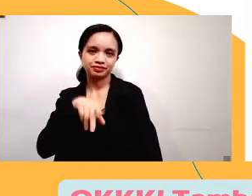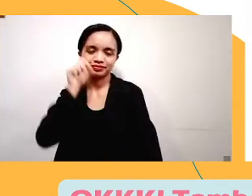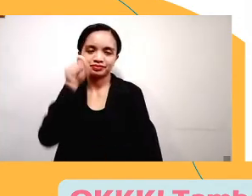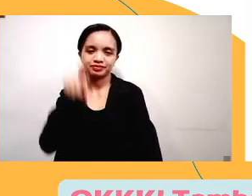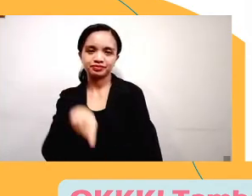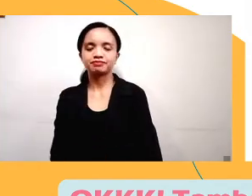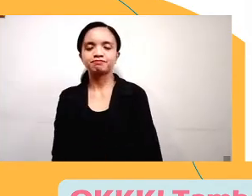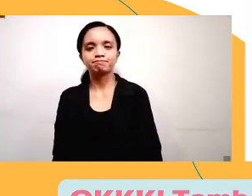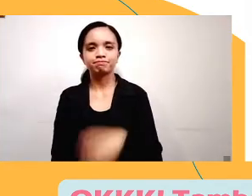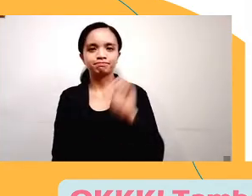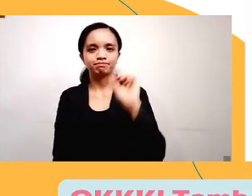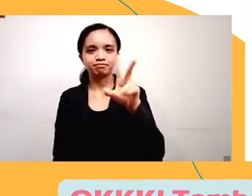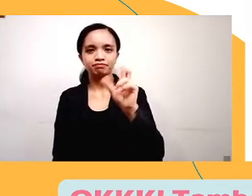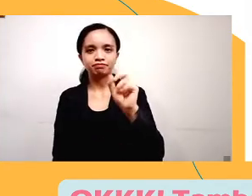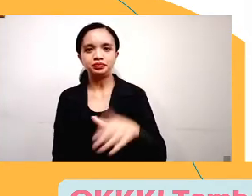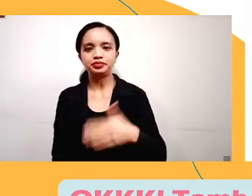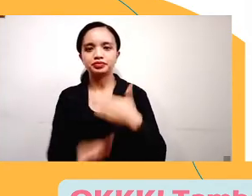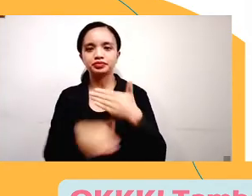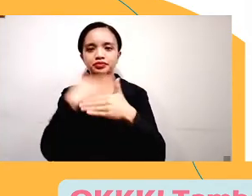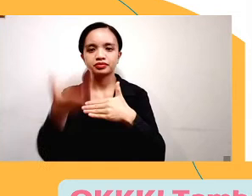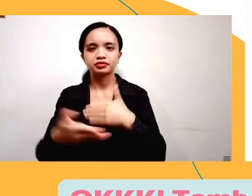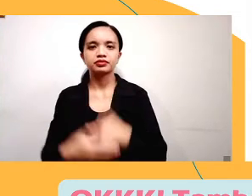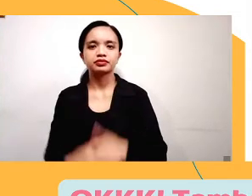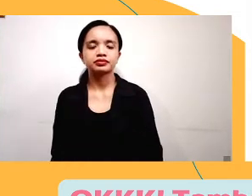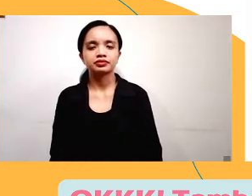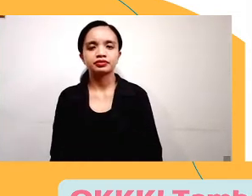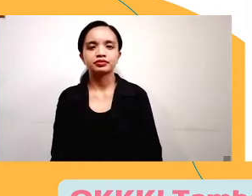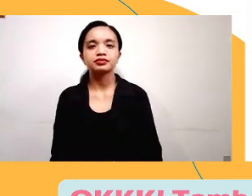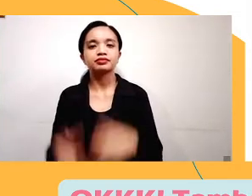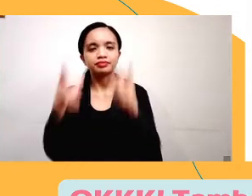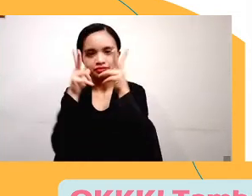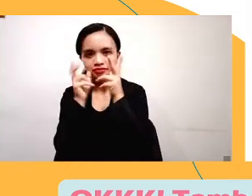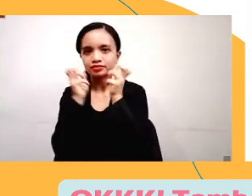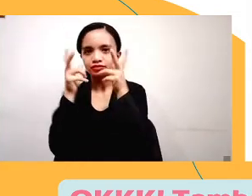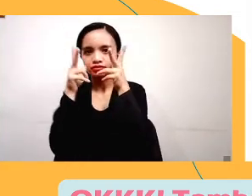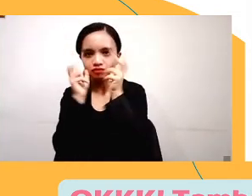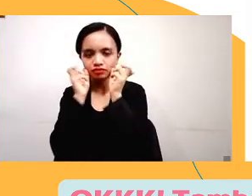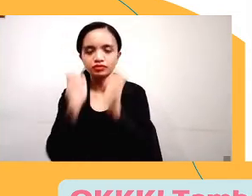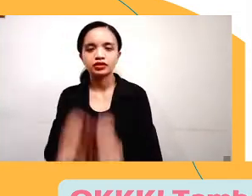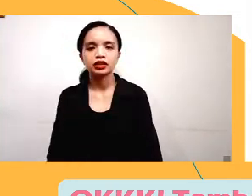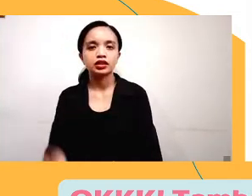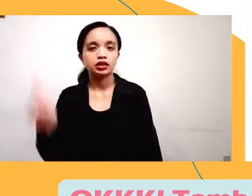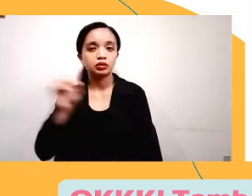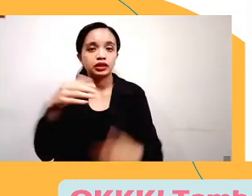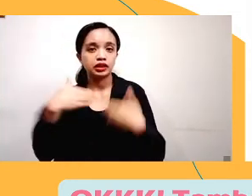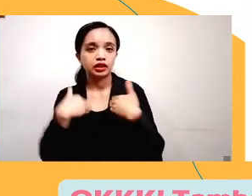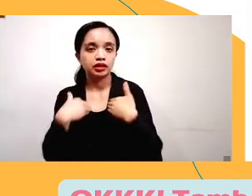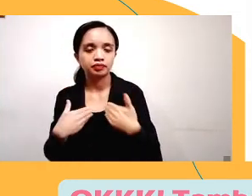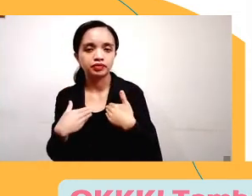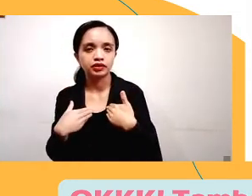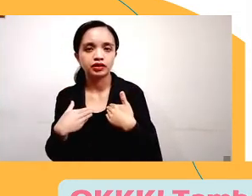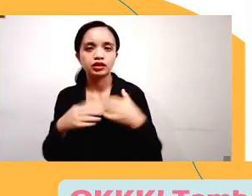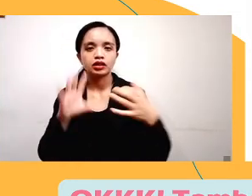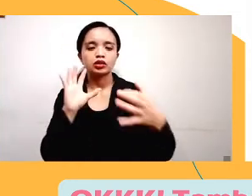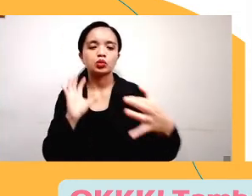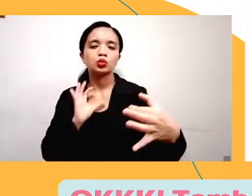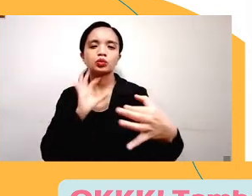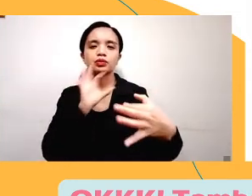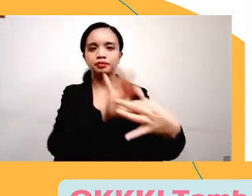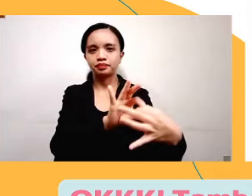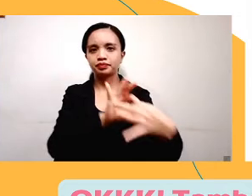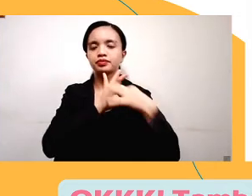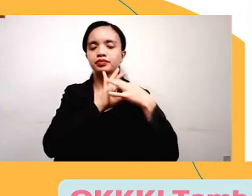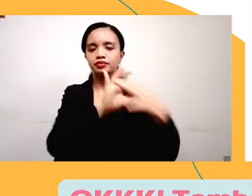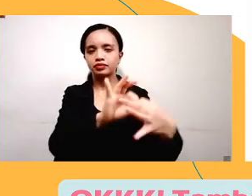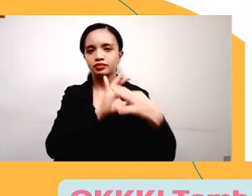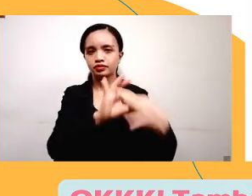Okay, sabi ni Mark, sa pamamagitan ng pakikinig. Pag-appreciate sa kanila. Okay, connectedness, no? Mahalaga din yun.